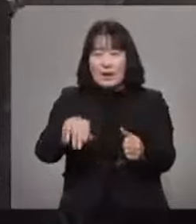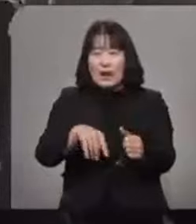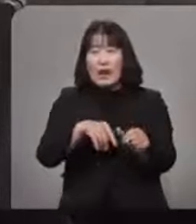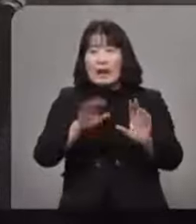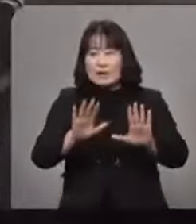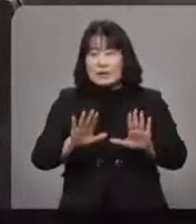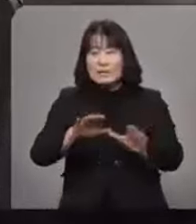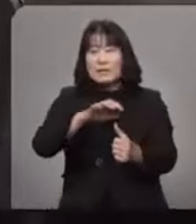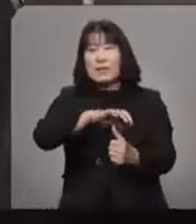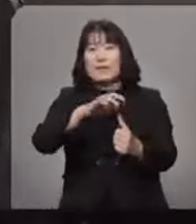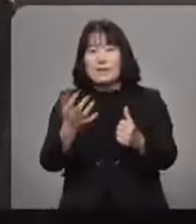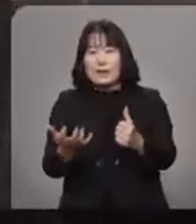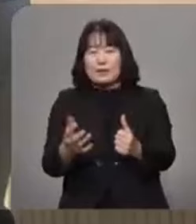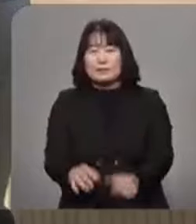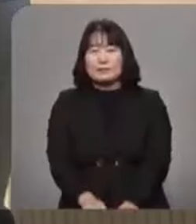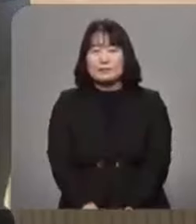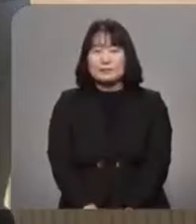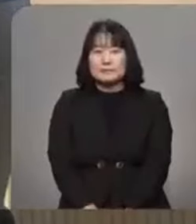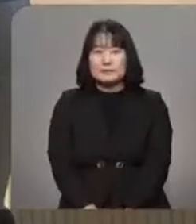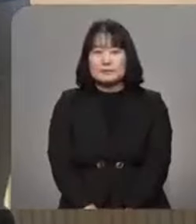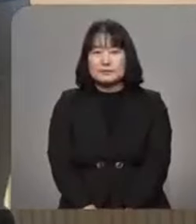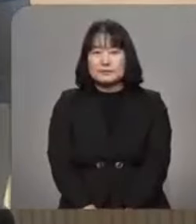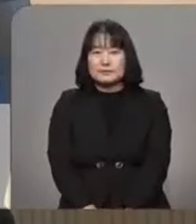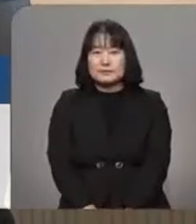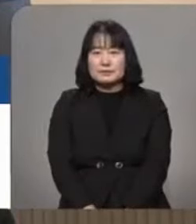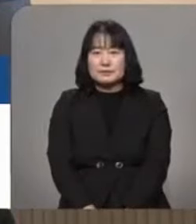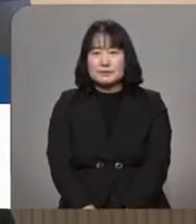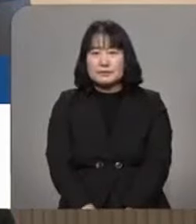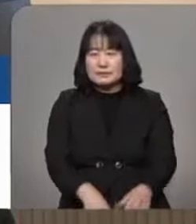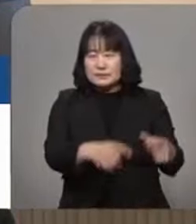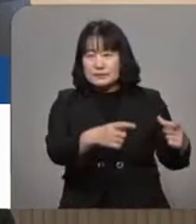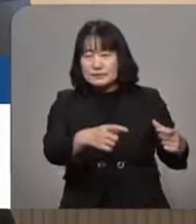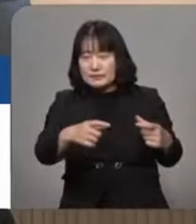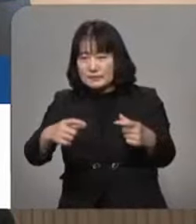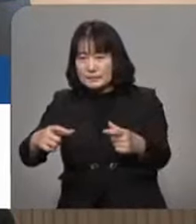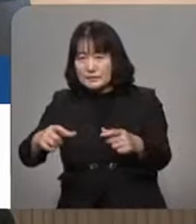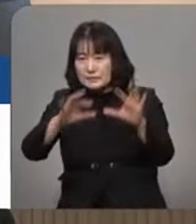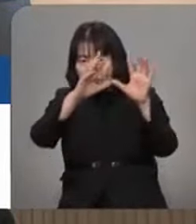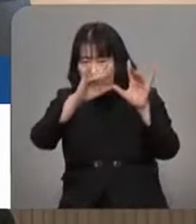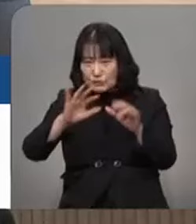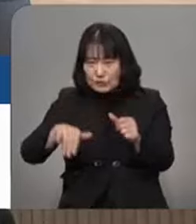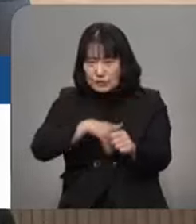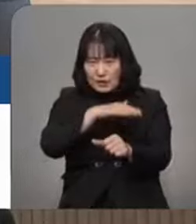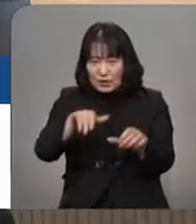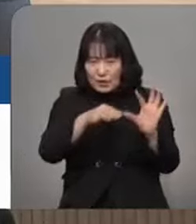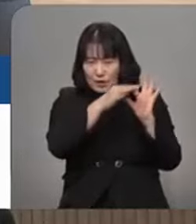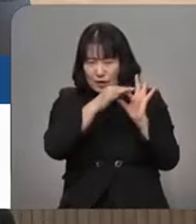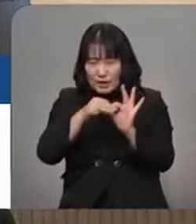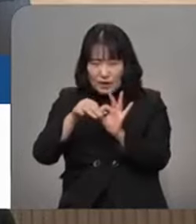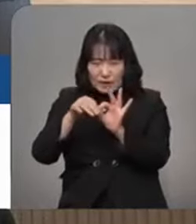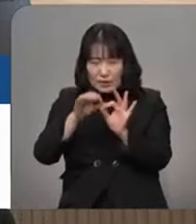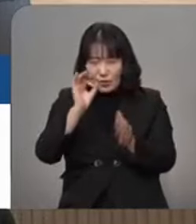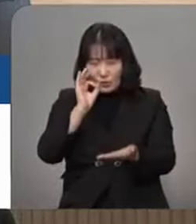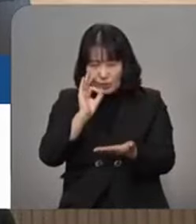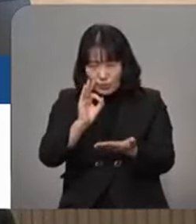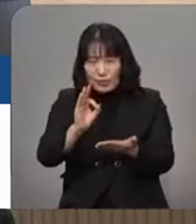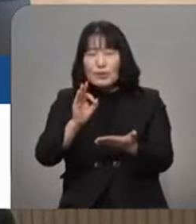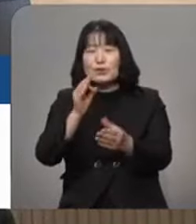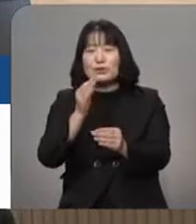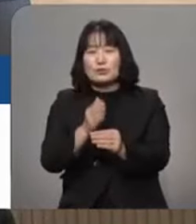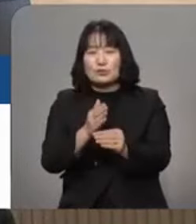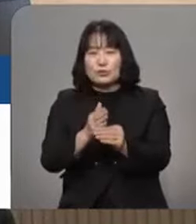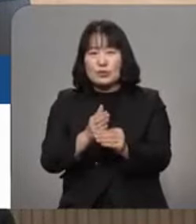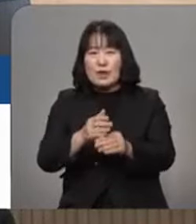일단 해제했습니다. 시군의 재달 상황을 계속 모니터링하고 있고 필요한